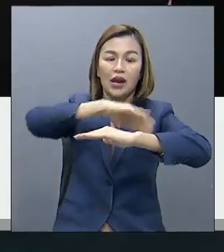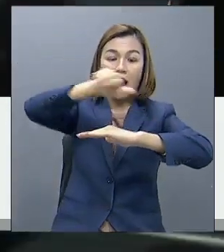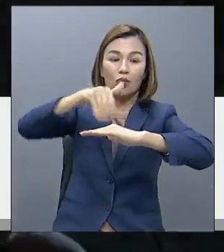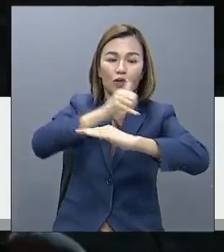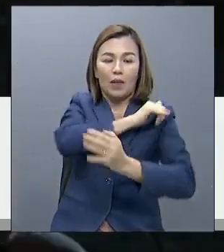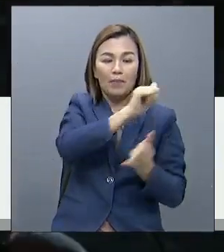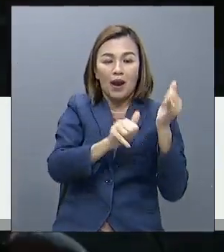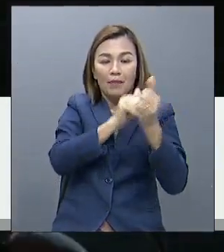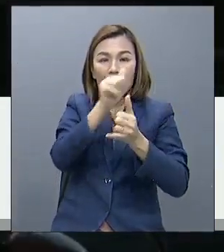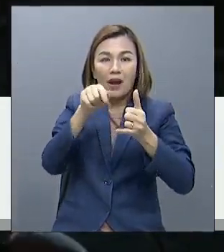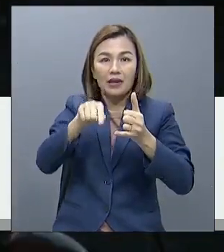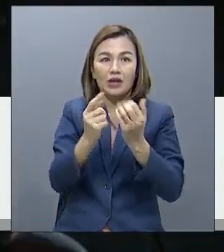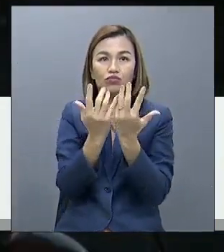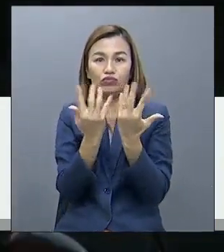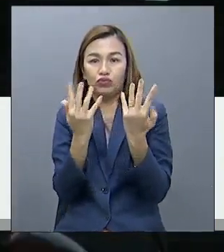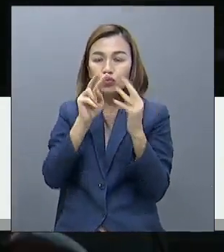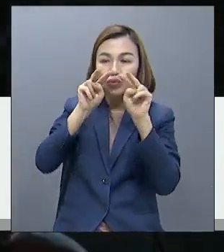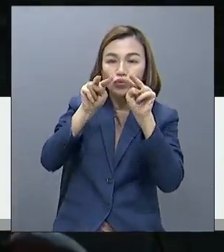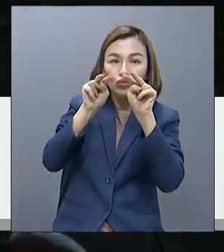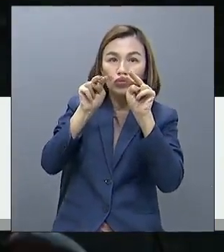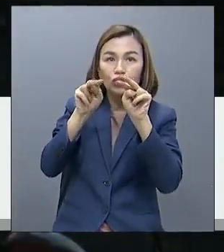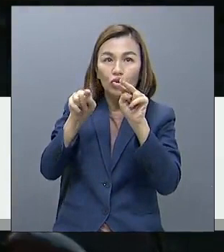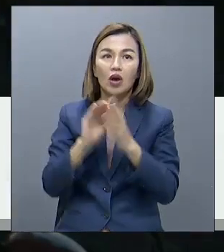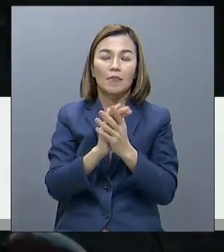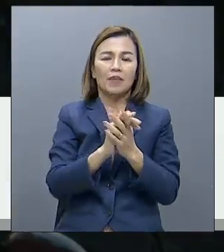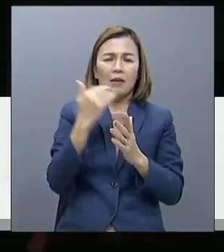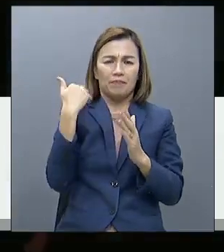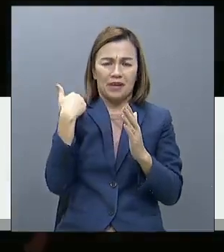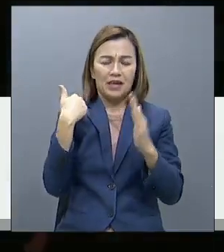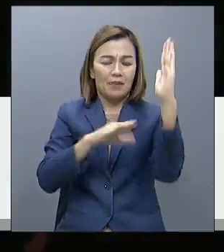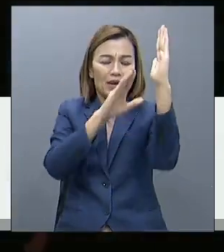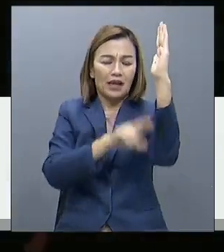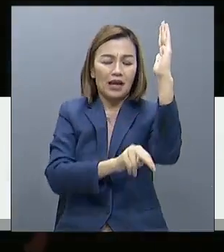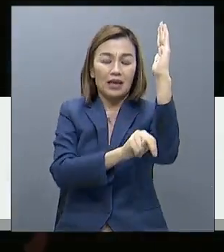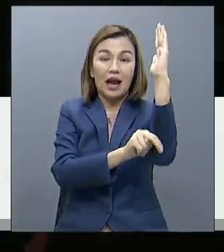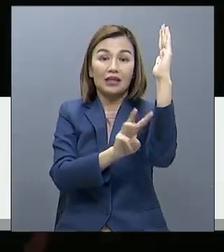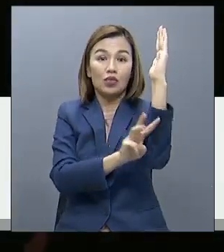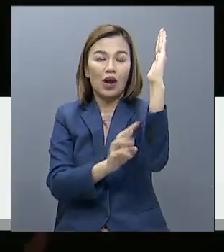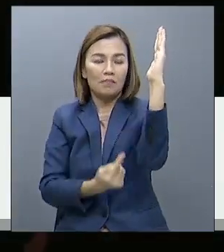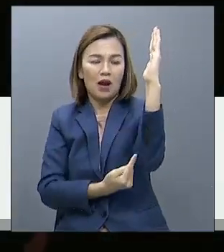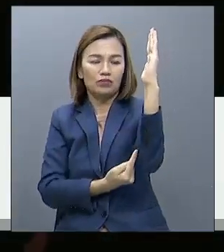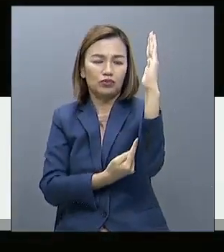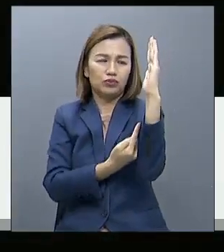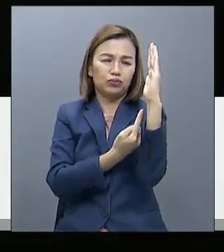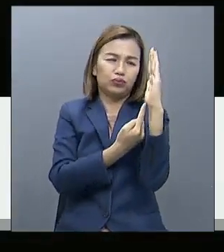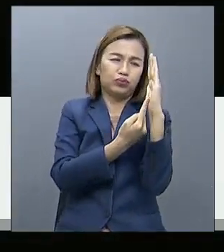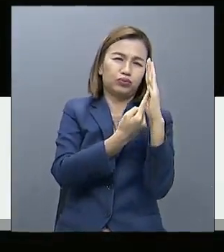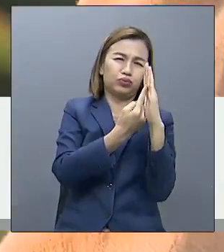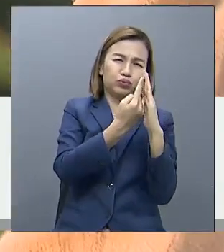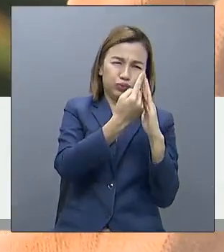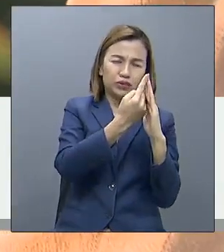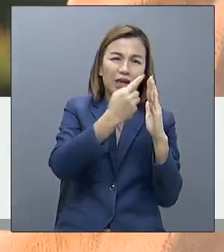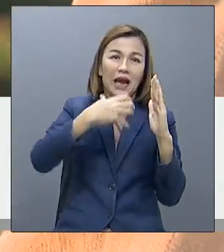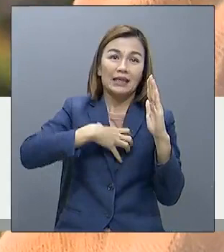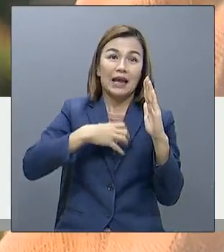ที่ยวทั้งชาวไทยและต่างชาติบางครอบครัวเดินทางมาจากจังหวัดนราธิวาสค่ะบอกว่าตั้งใจมาสัมผัสอากาศหนาวและเลือก